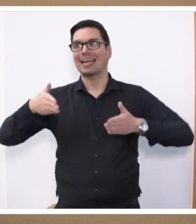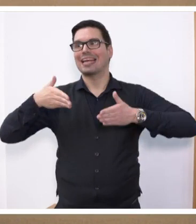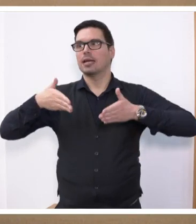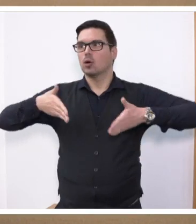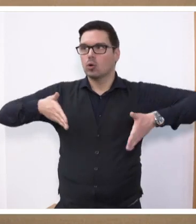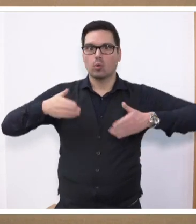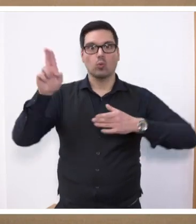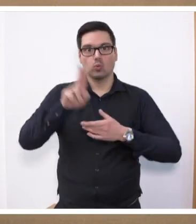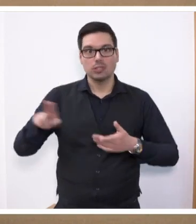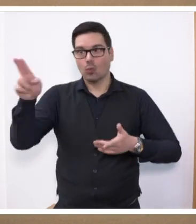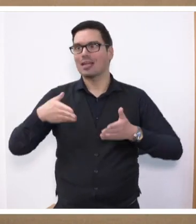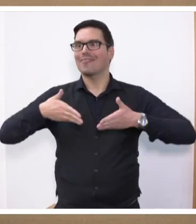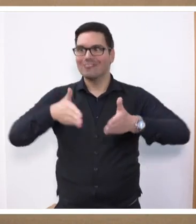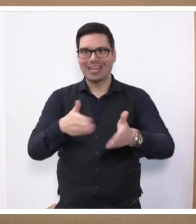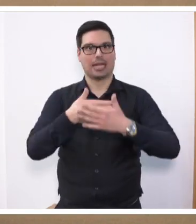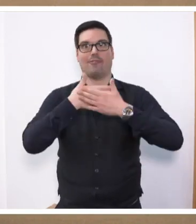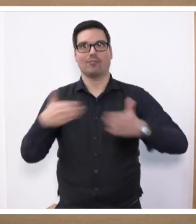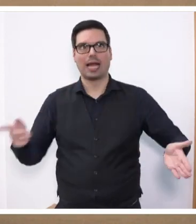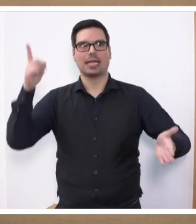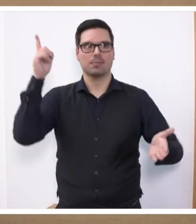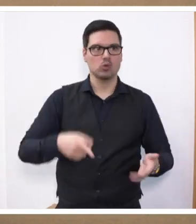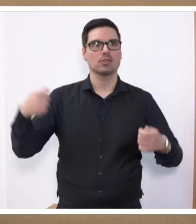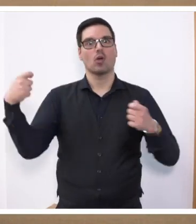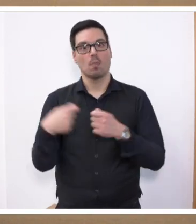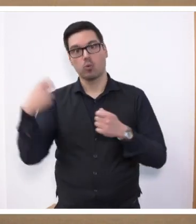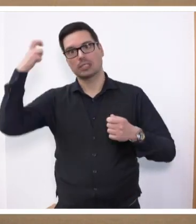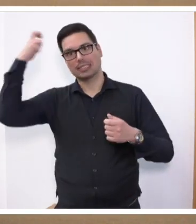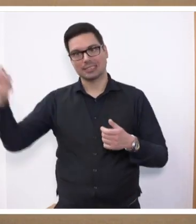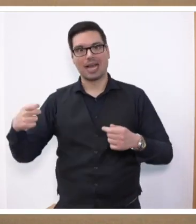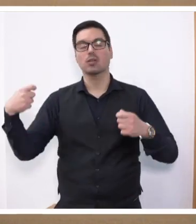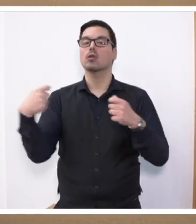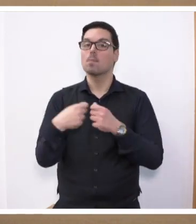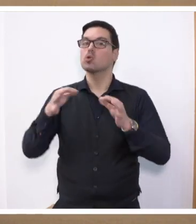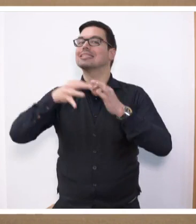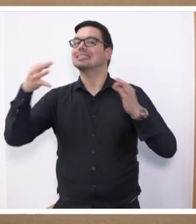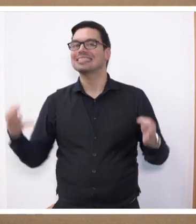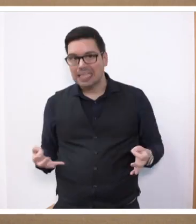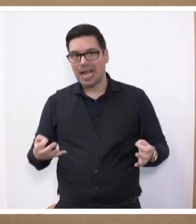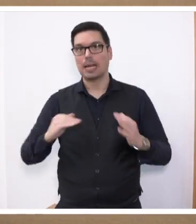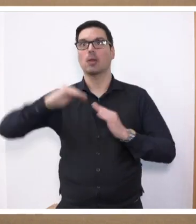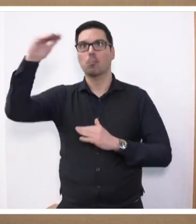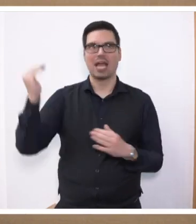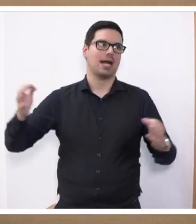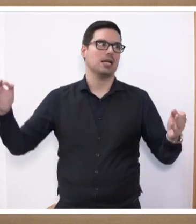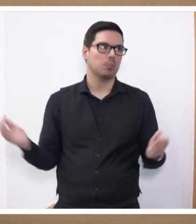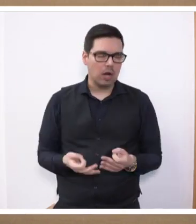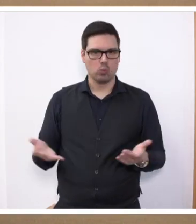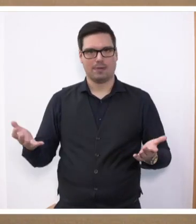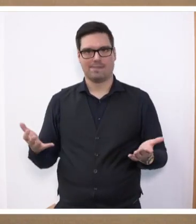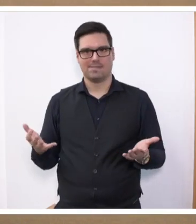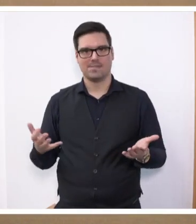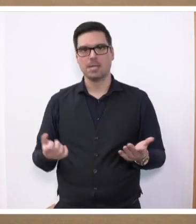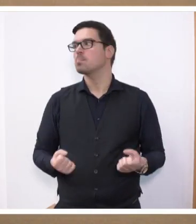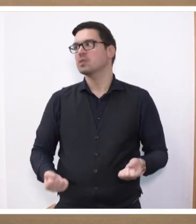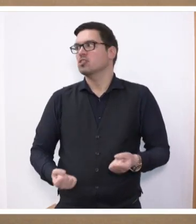macht und für die notwendigen Mehrheit im Bundesrat und im Bundestag sorgt. Und das kann auch nicht so